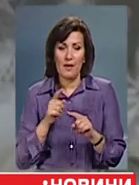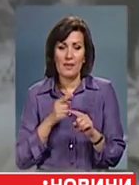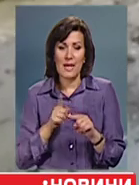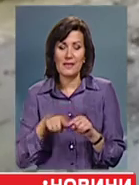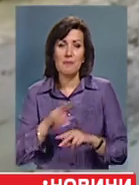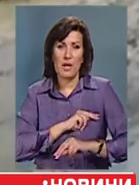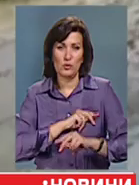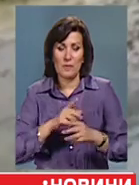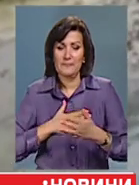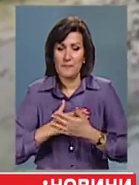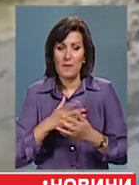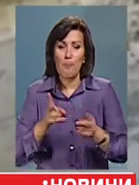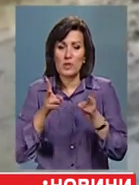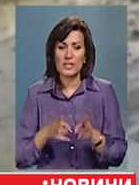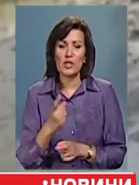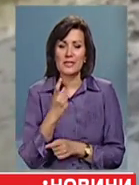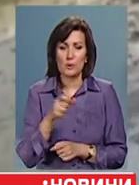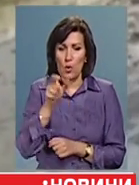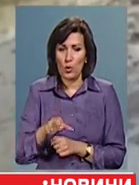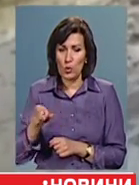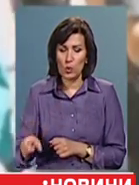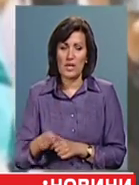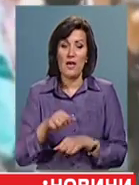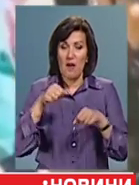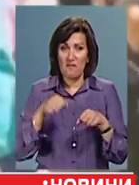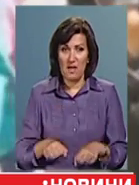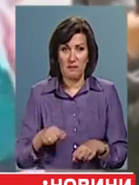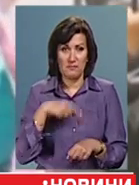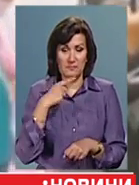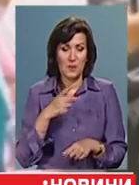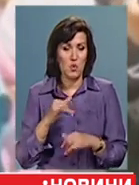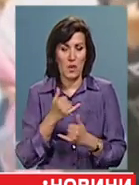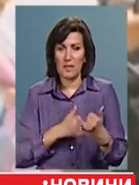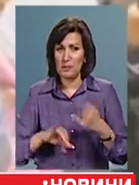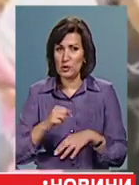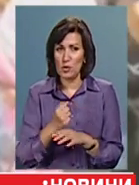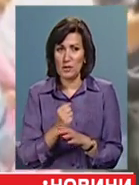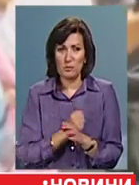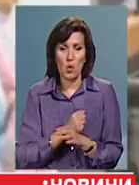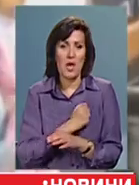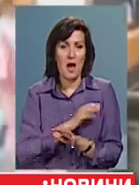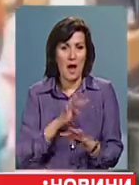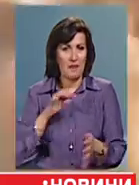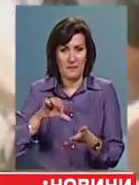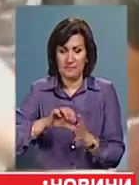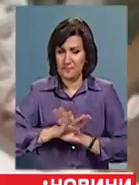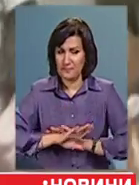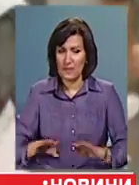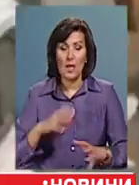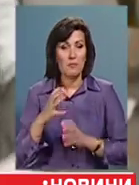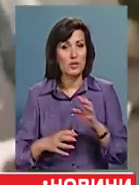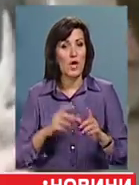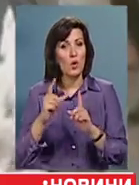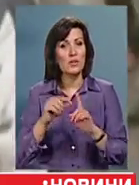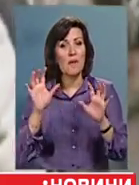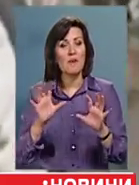конфлікту. Кажуть, постраждало близько 100 людей. Сирійська влада запевняє, до хімічної зброї армія не вдавалася. Міжнародне право